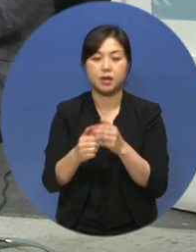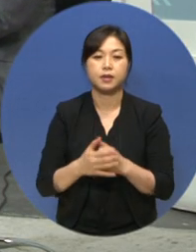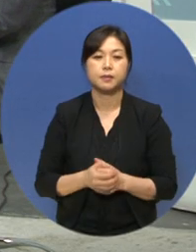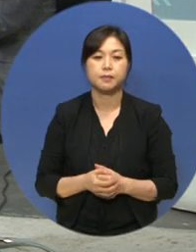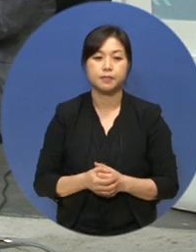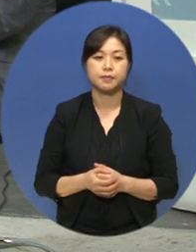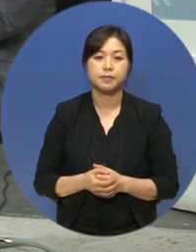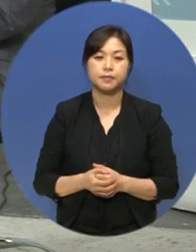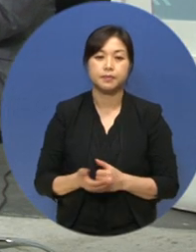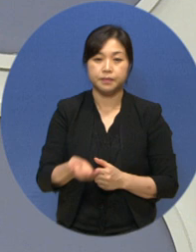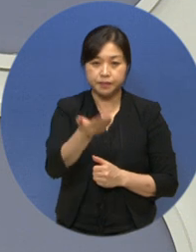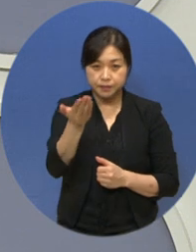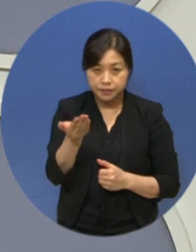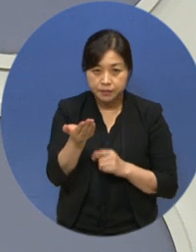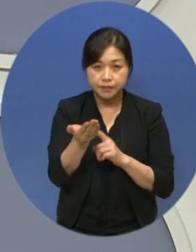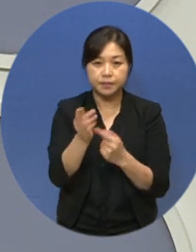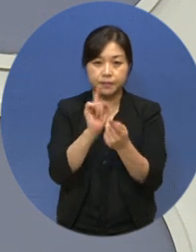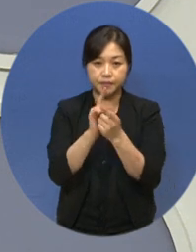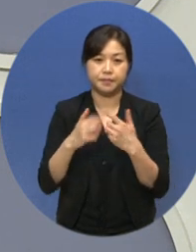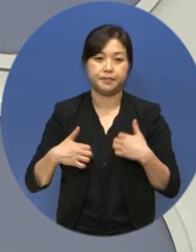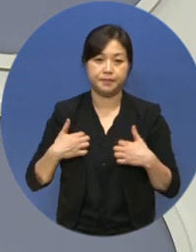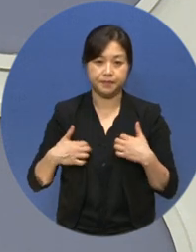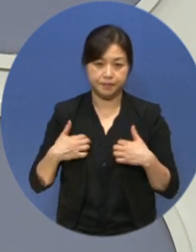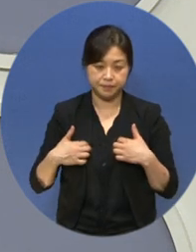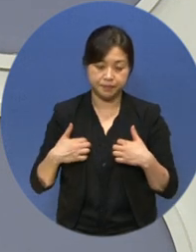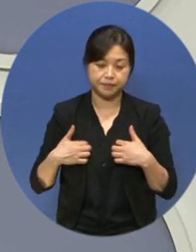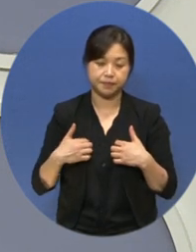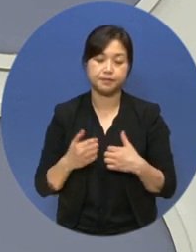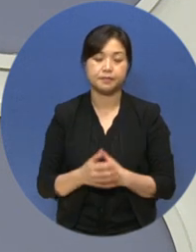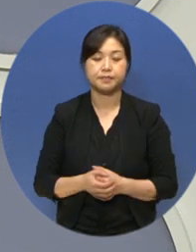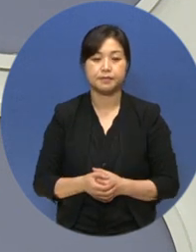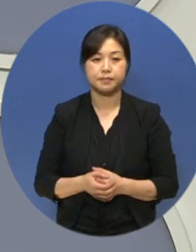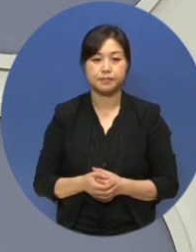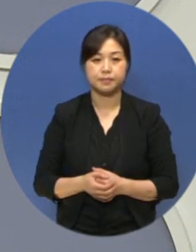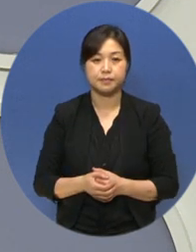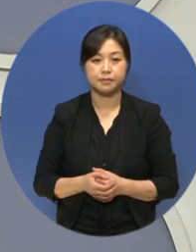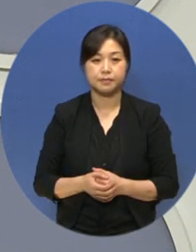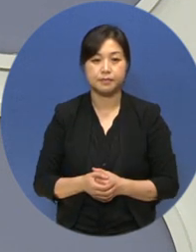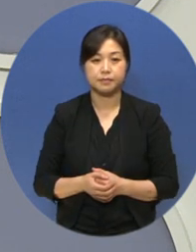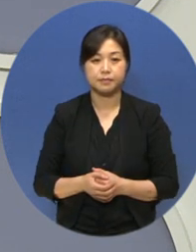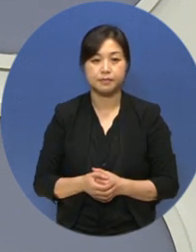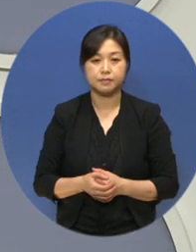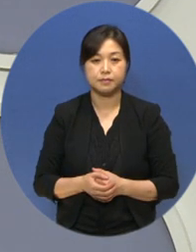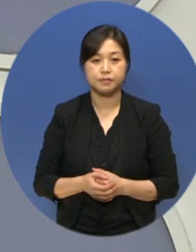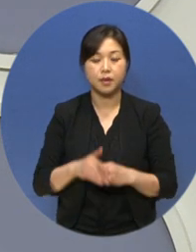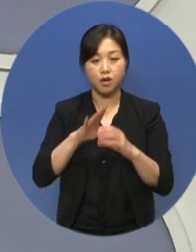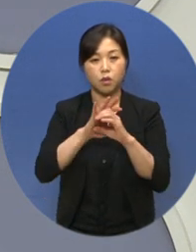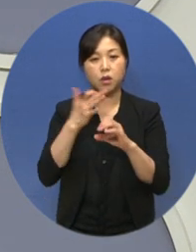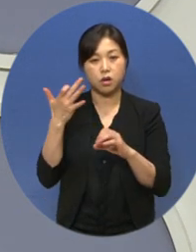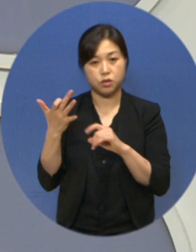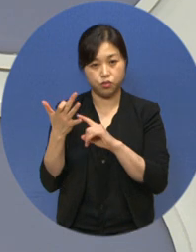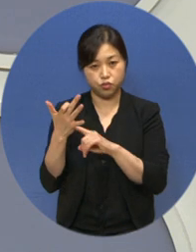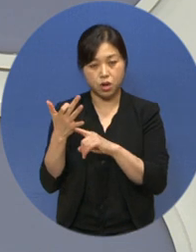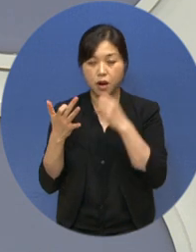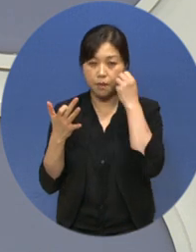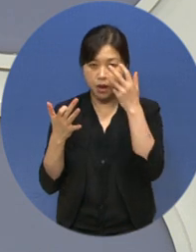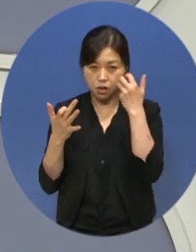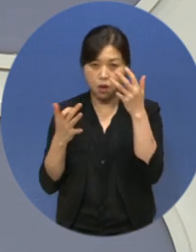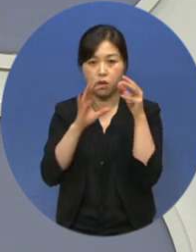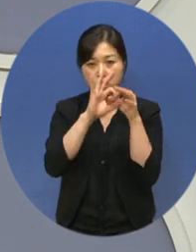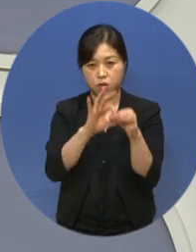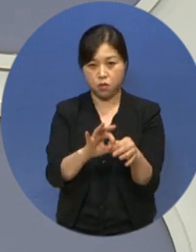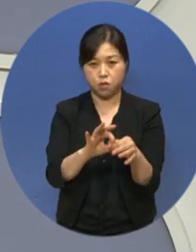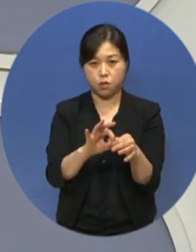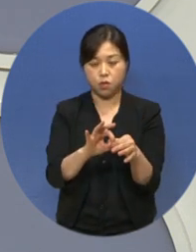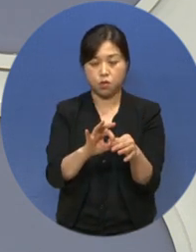시청자 여러분 이렇게 만나뵙게 돼 대단히 반갑다는 하심을 먼저 드리고요 예거 루나 일부가 한 8개월 정도 지속되고